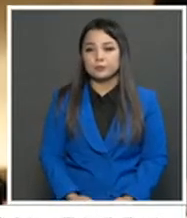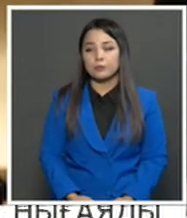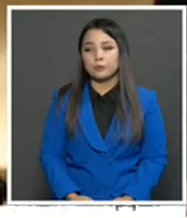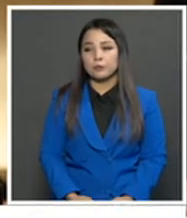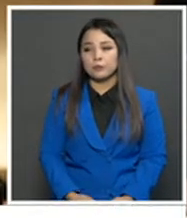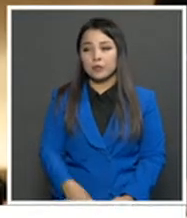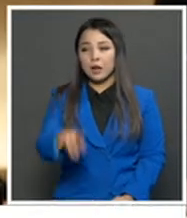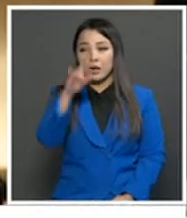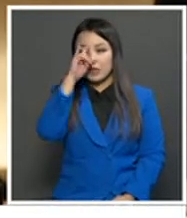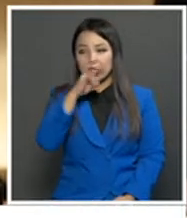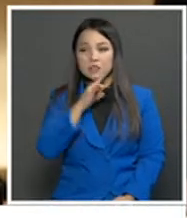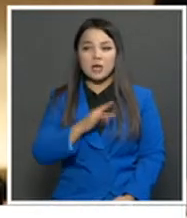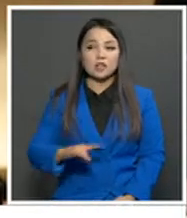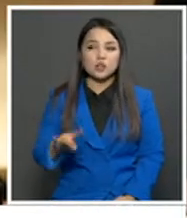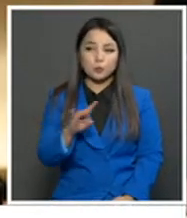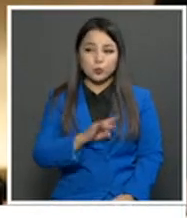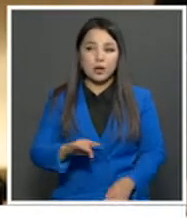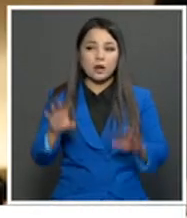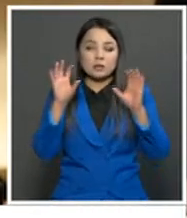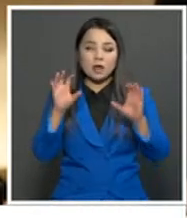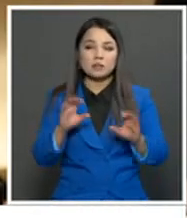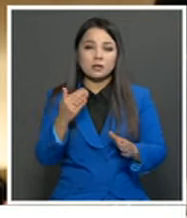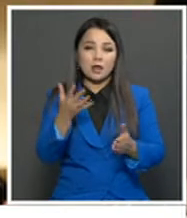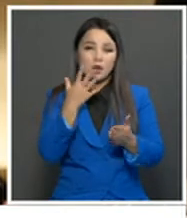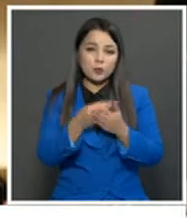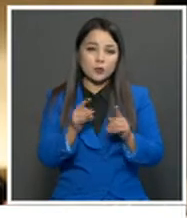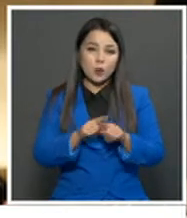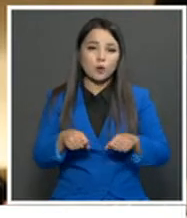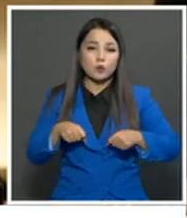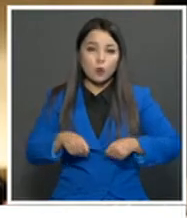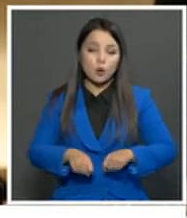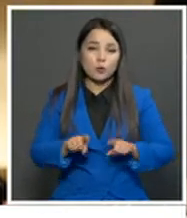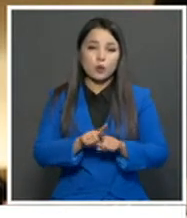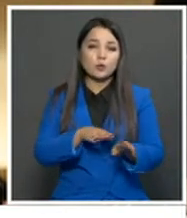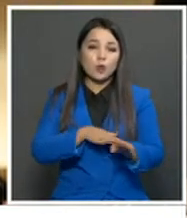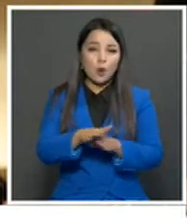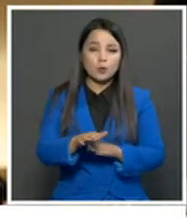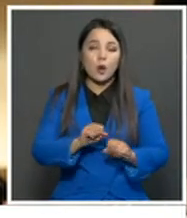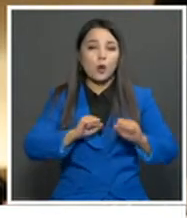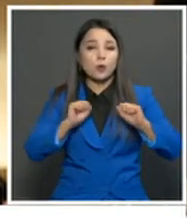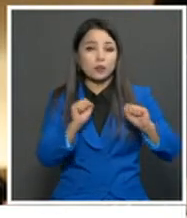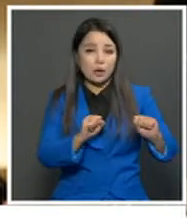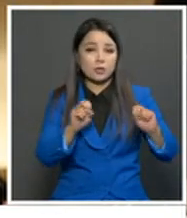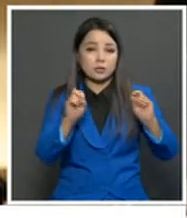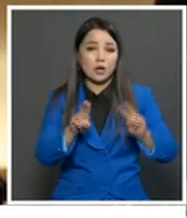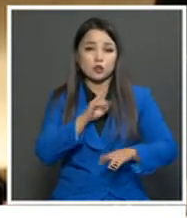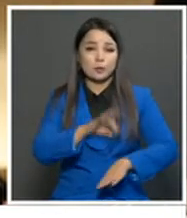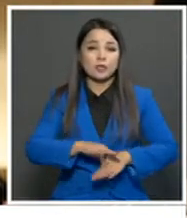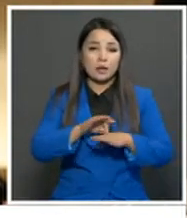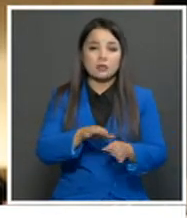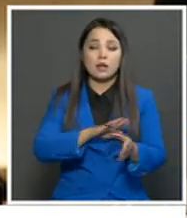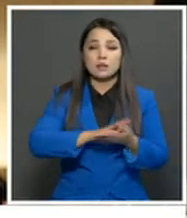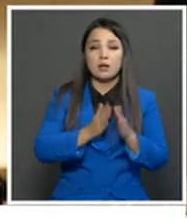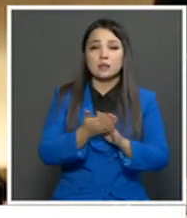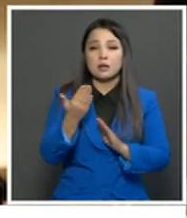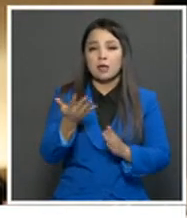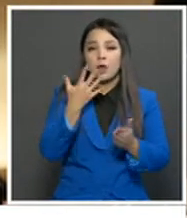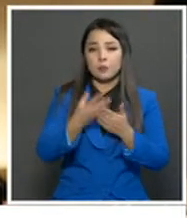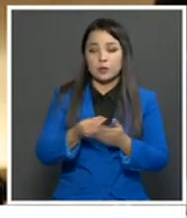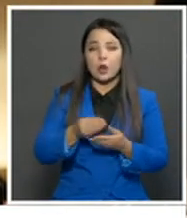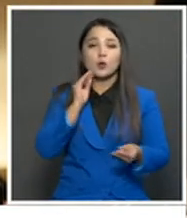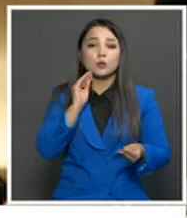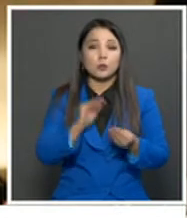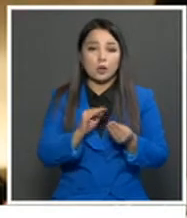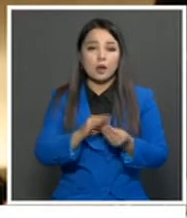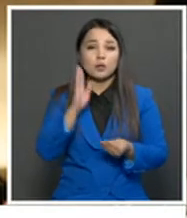Республикасының кәсіпкерлік кодексінде инвесторлардың құқықтарын толықтай қорғауға жасалған келісім шарттарын тұрақты